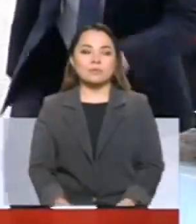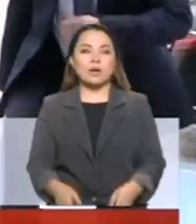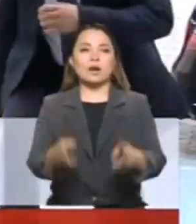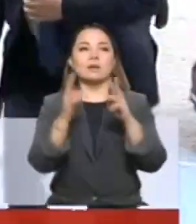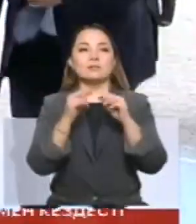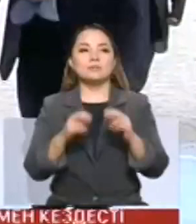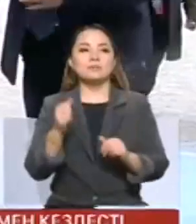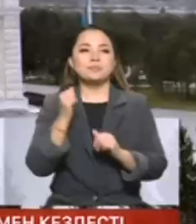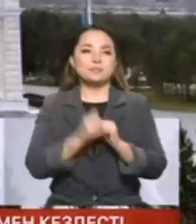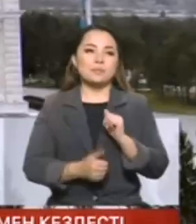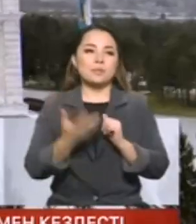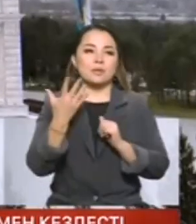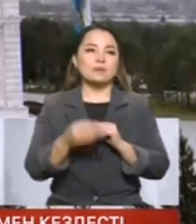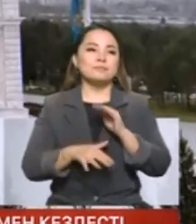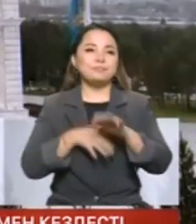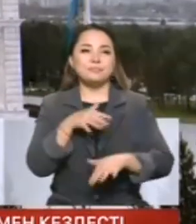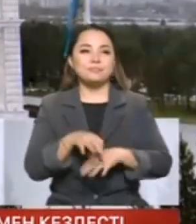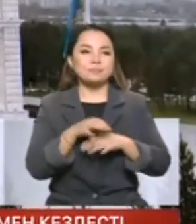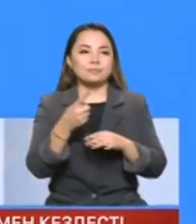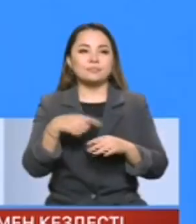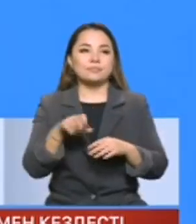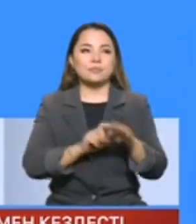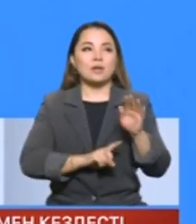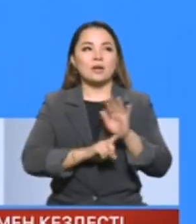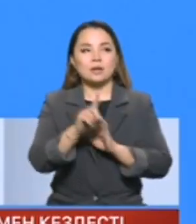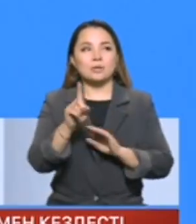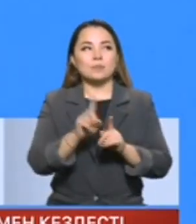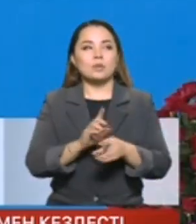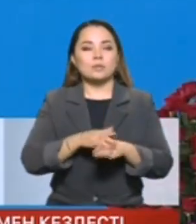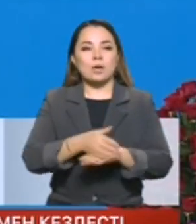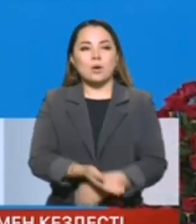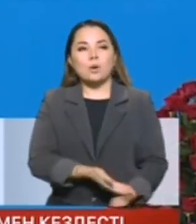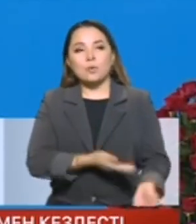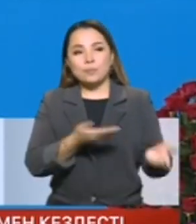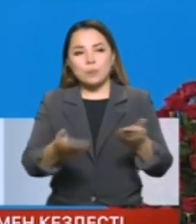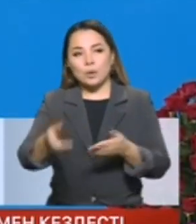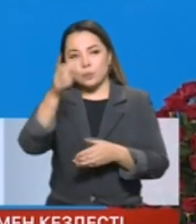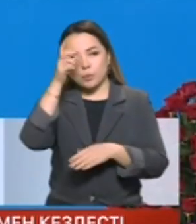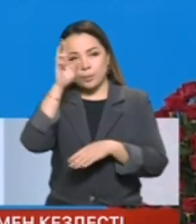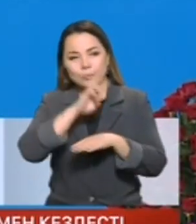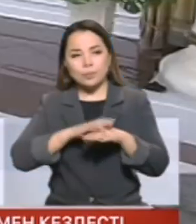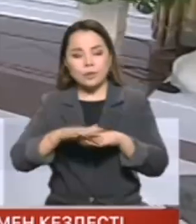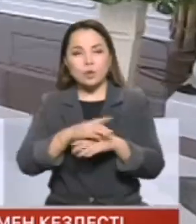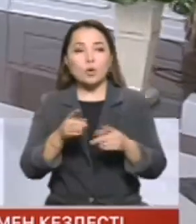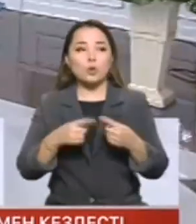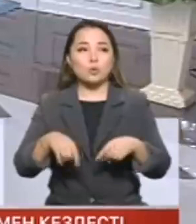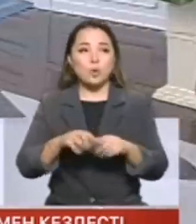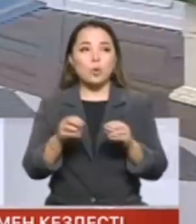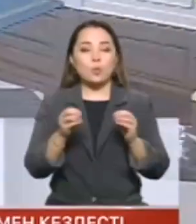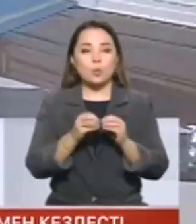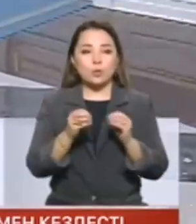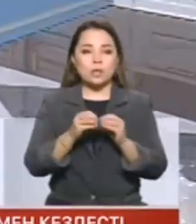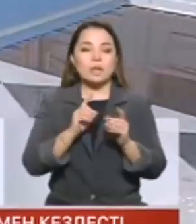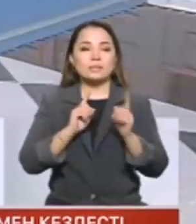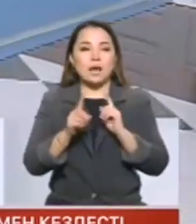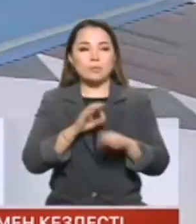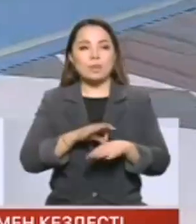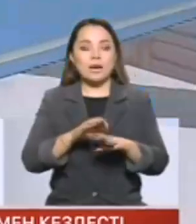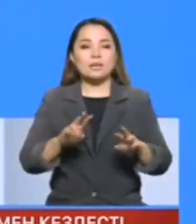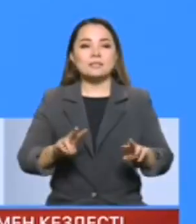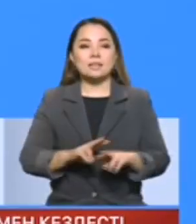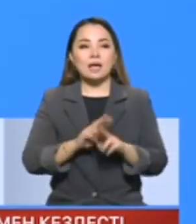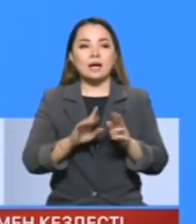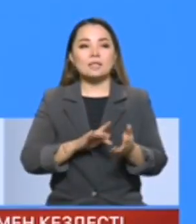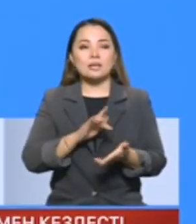Ақордада күн сайын қарбалас, апта басынан бері мәртебелі меймандарды қабылдады. Ал бүгін Түркі мемлекеттері ұйымының 10-шы саммиті. Астана төрінде